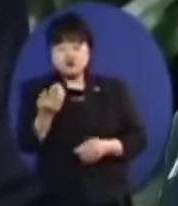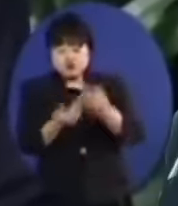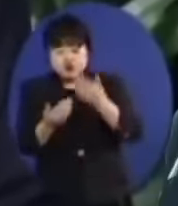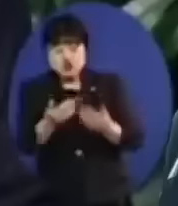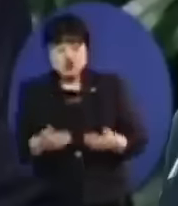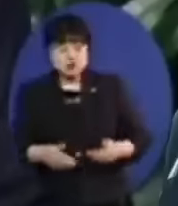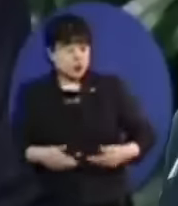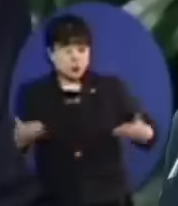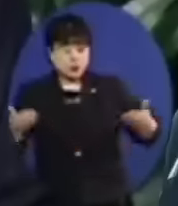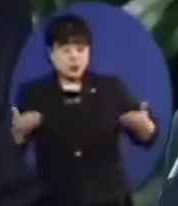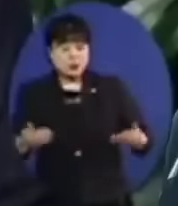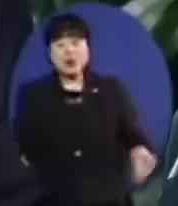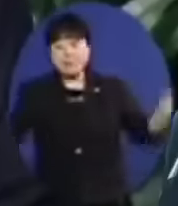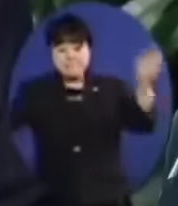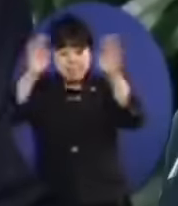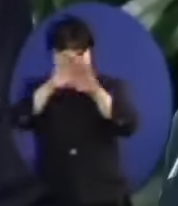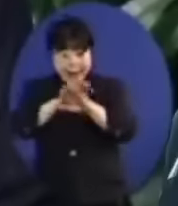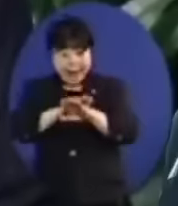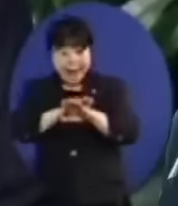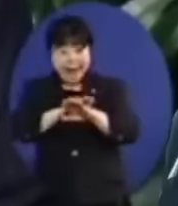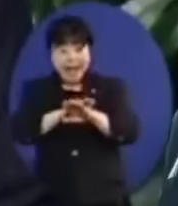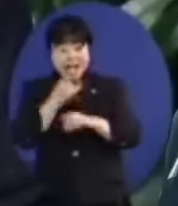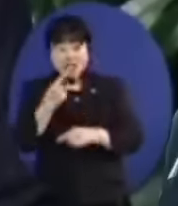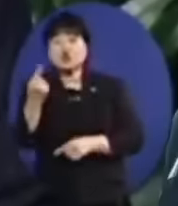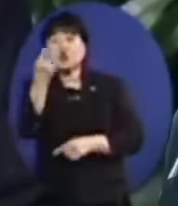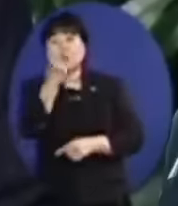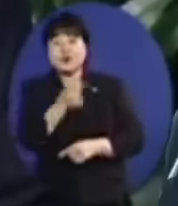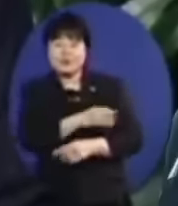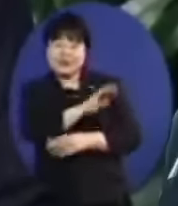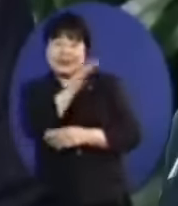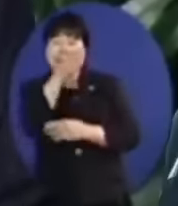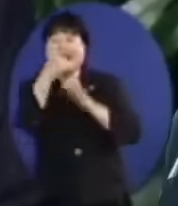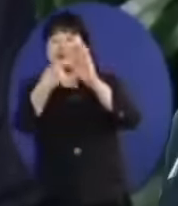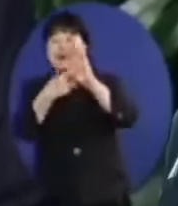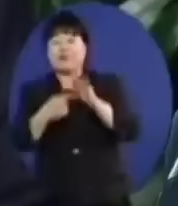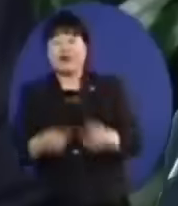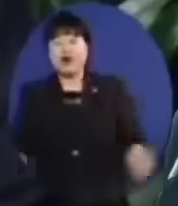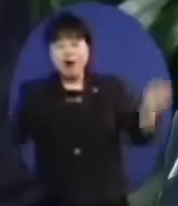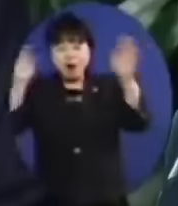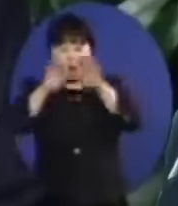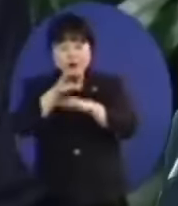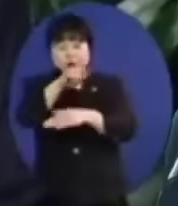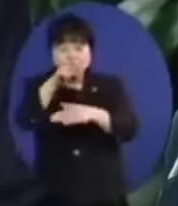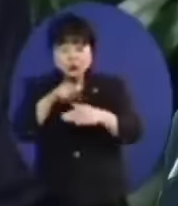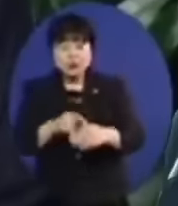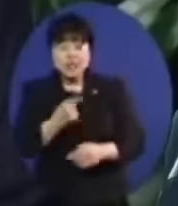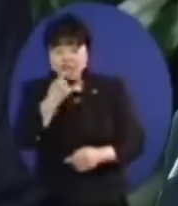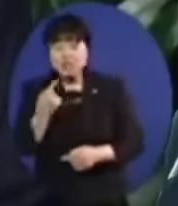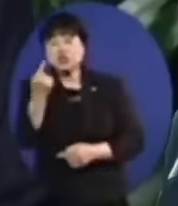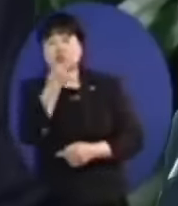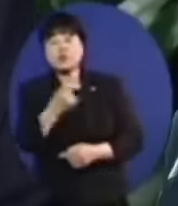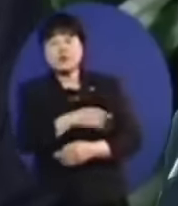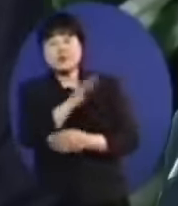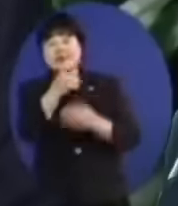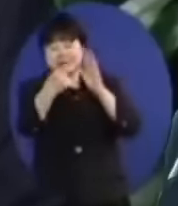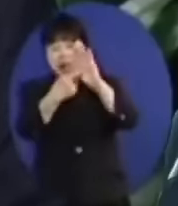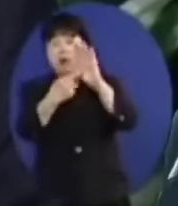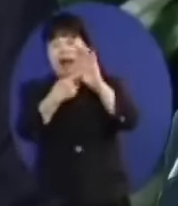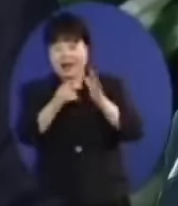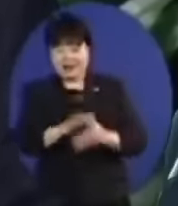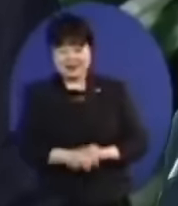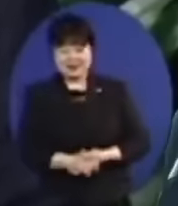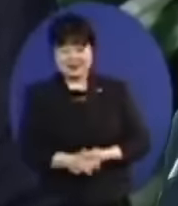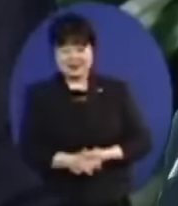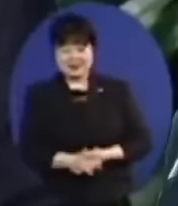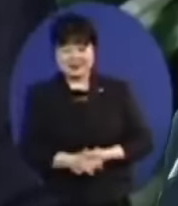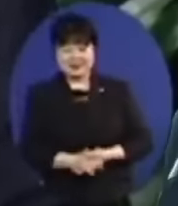밝습니까? 밤이 되어야 촛불이 밝죠. 어두울수록 촛불의 효과를 발생하는 것입니다.